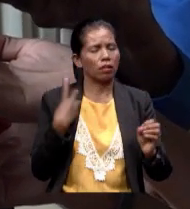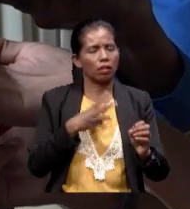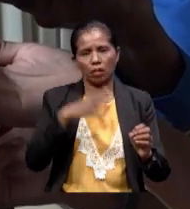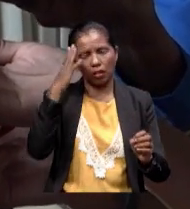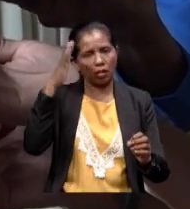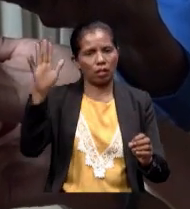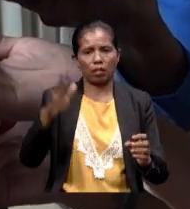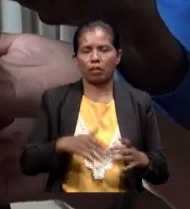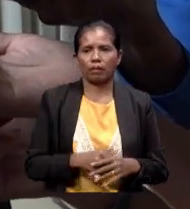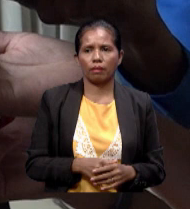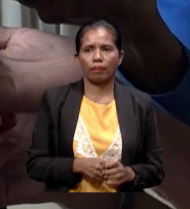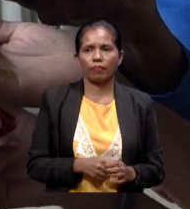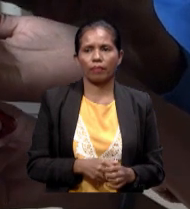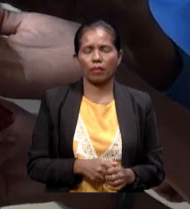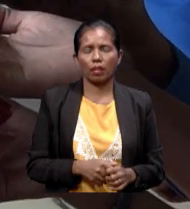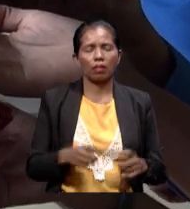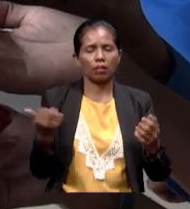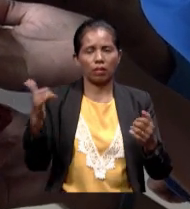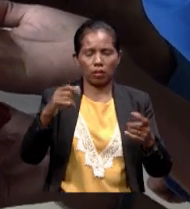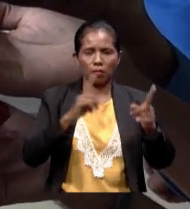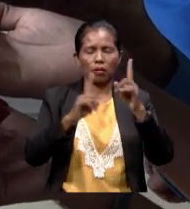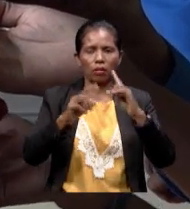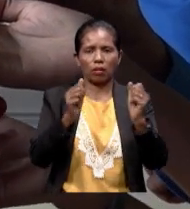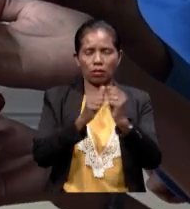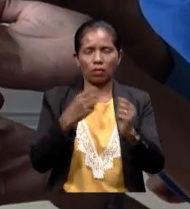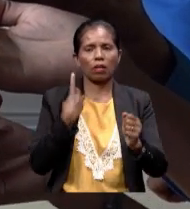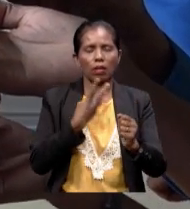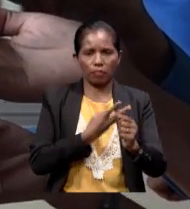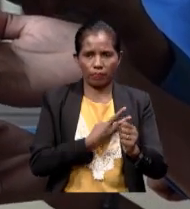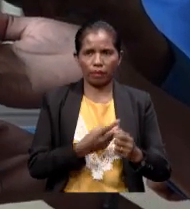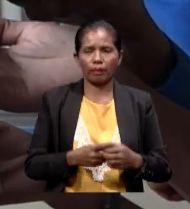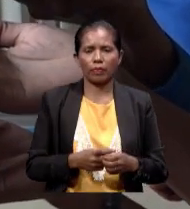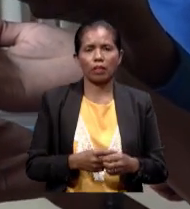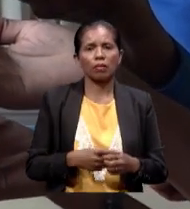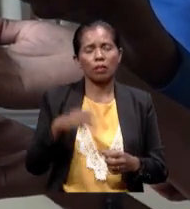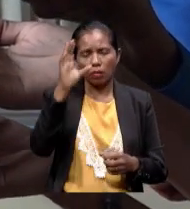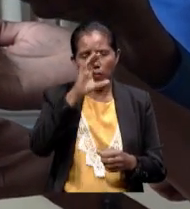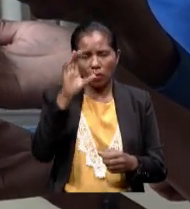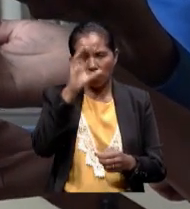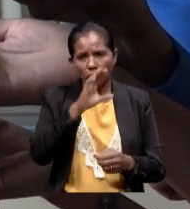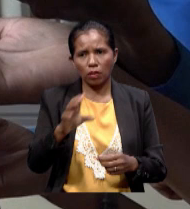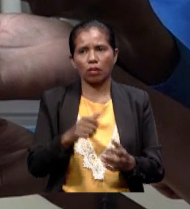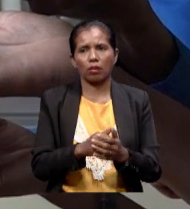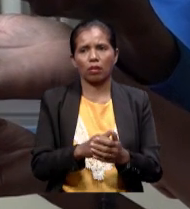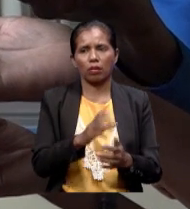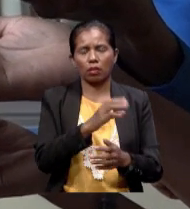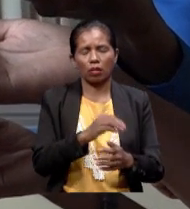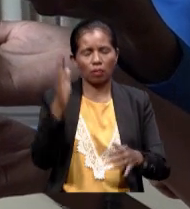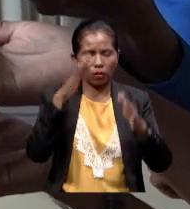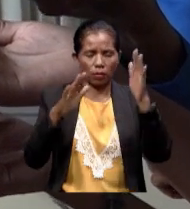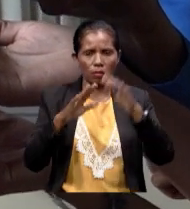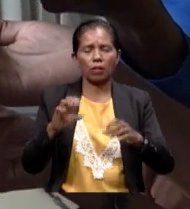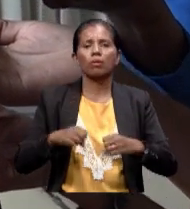ida. Ida nilai maka ohin sira maiku alio ha ami, ami atu mos, buka tuir tok, veracidade de acontecimento ni